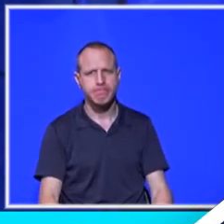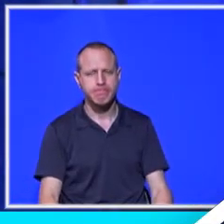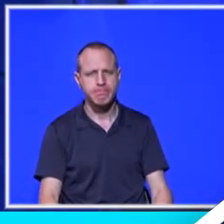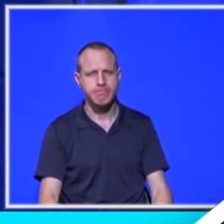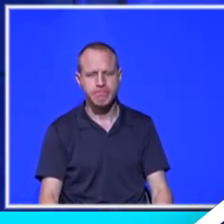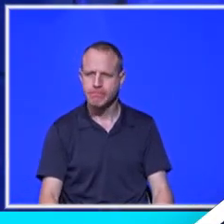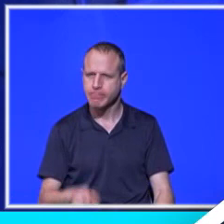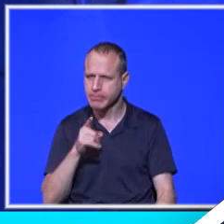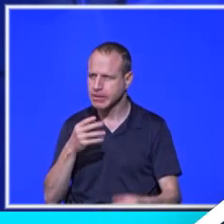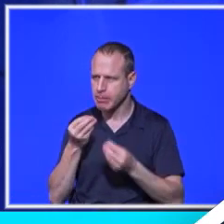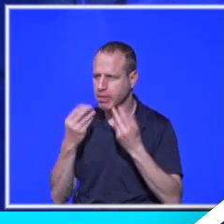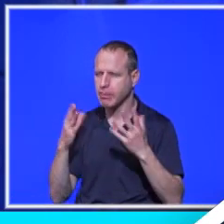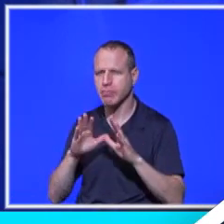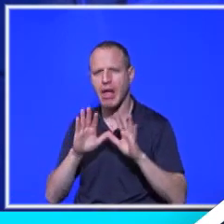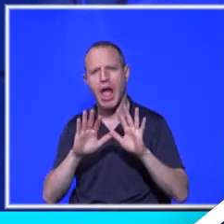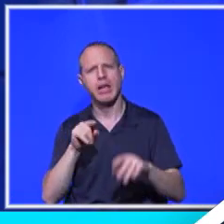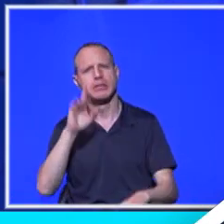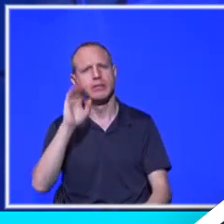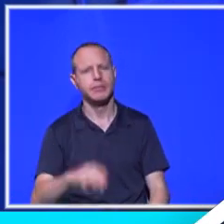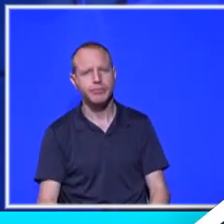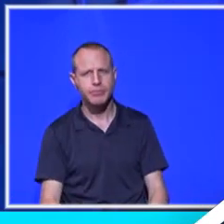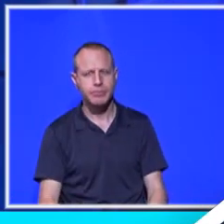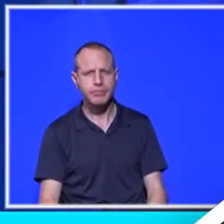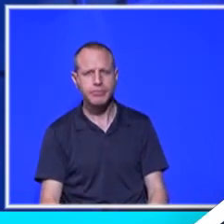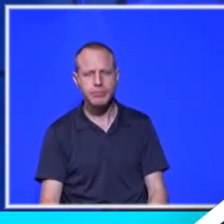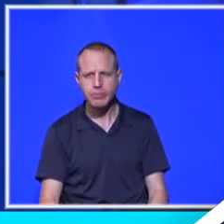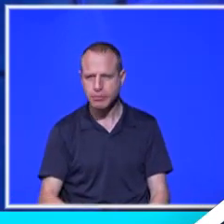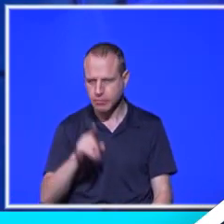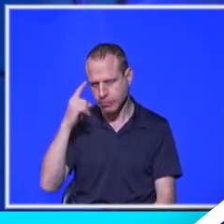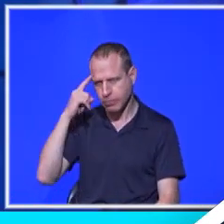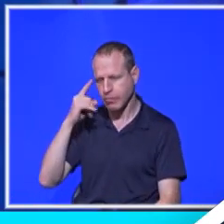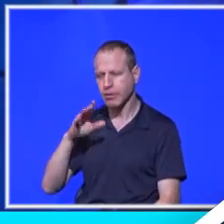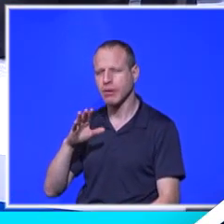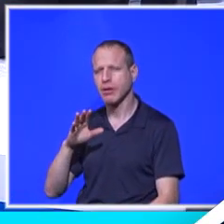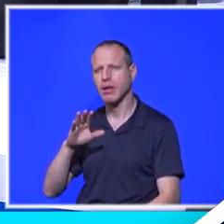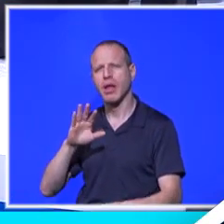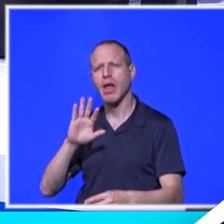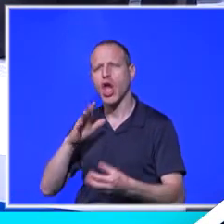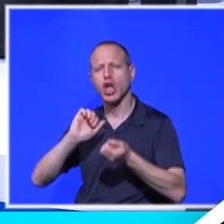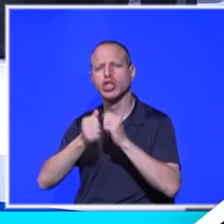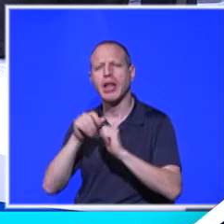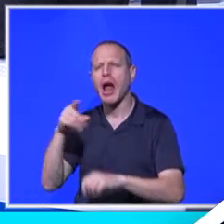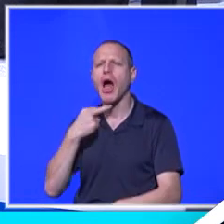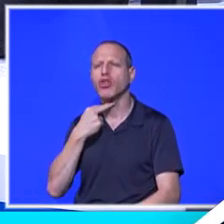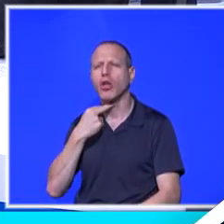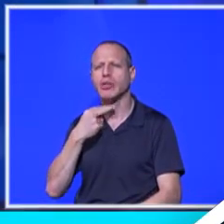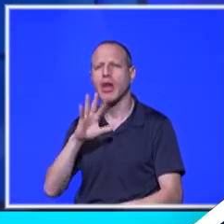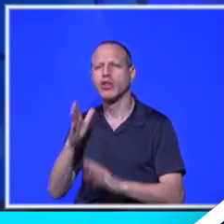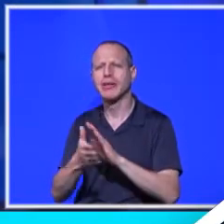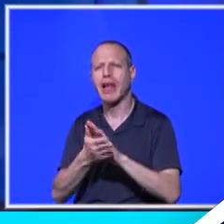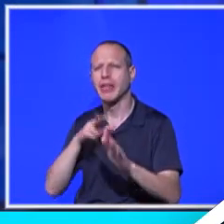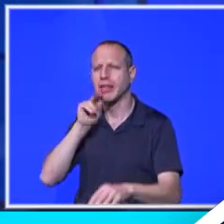זה מדהים. ככה זה. אתה יודע, זה מדהים איך השתנה לך הטון, איך שהתחלת לדבר